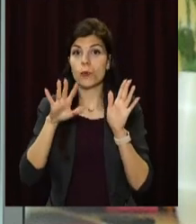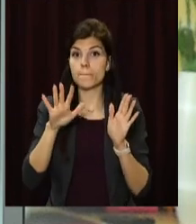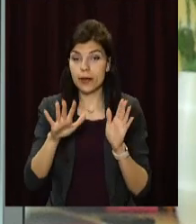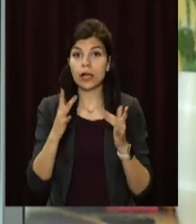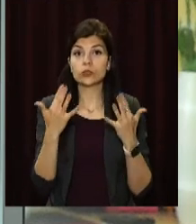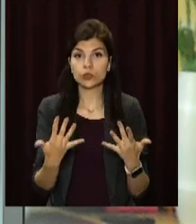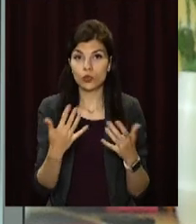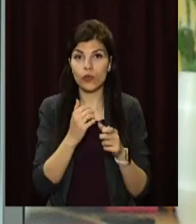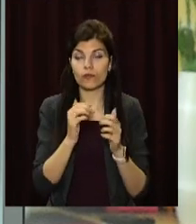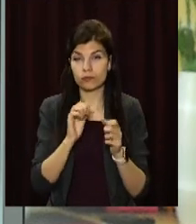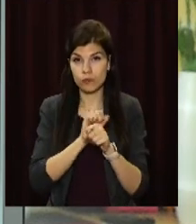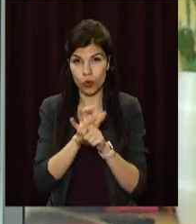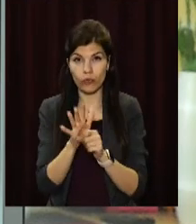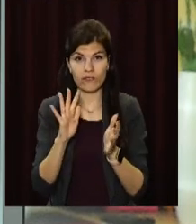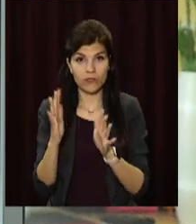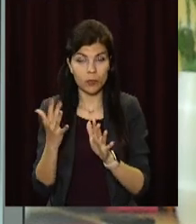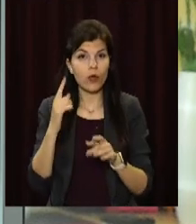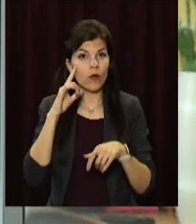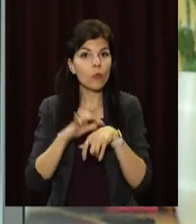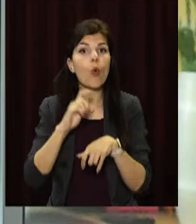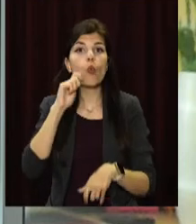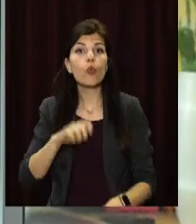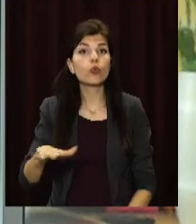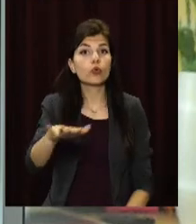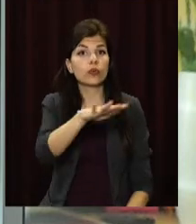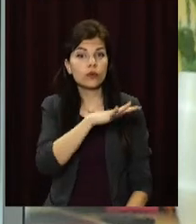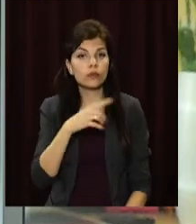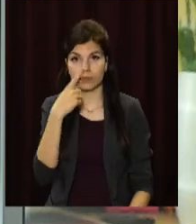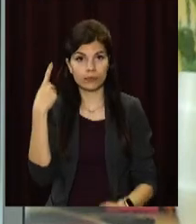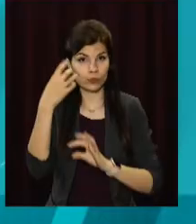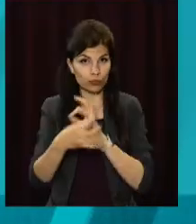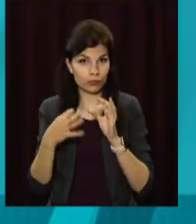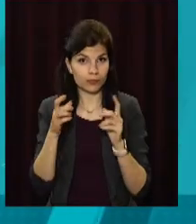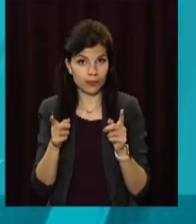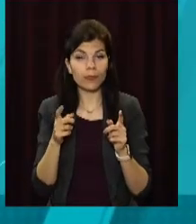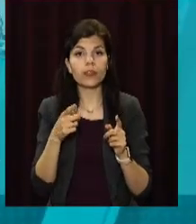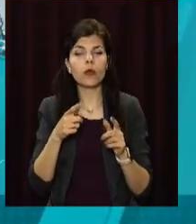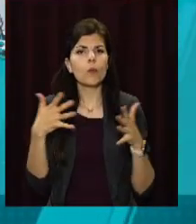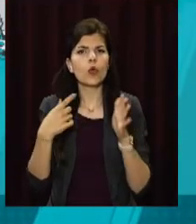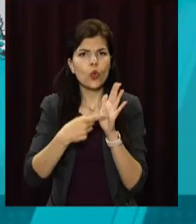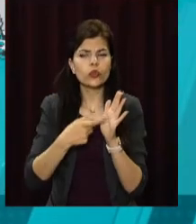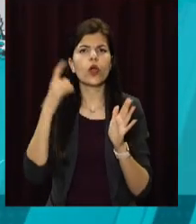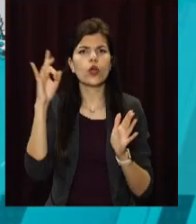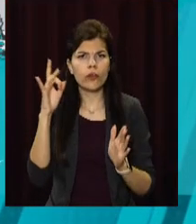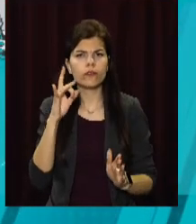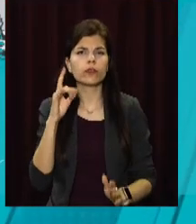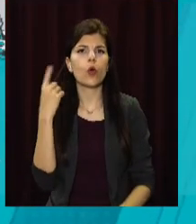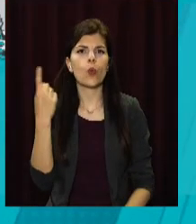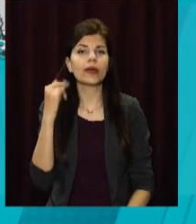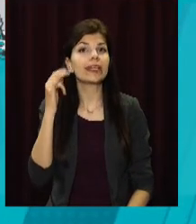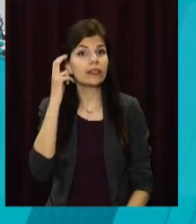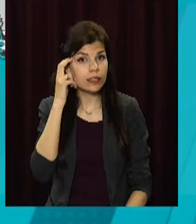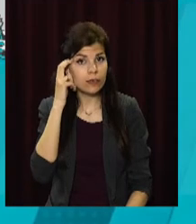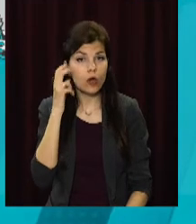4095. Стільки нових випадків коронавірусу виявили в Україні за минулу добу. Найбільше нових заражень у Донецькій, Рівненській областях та